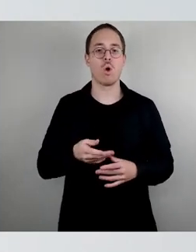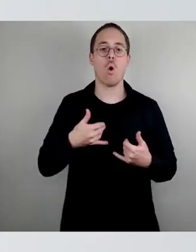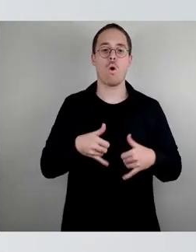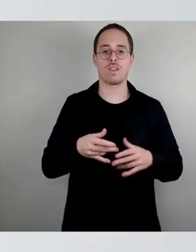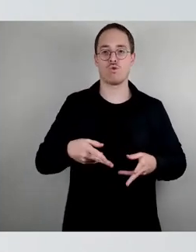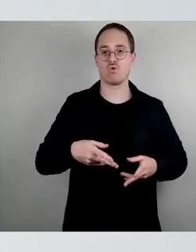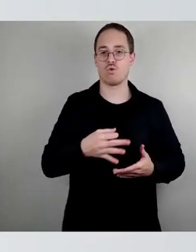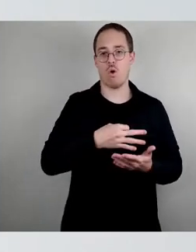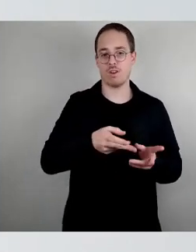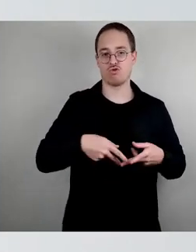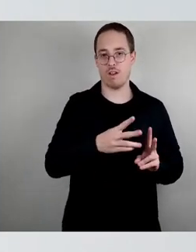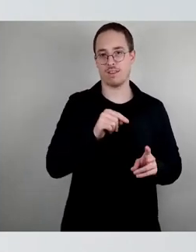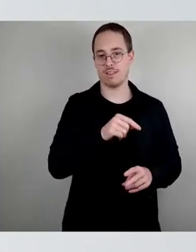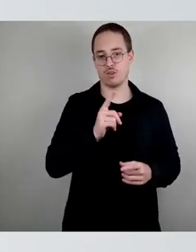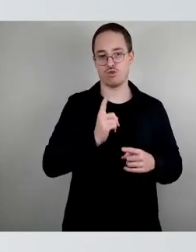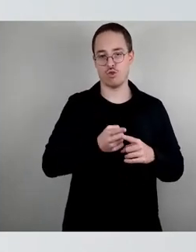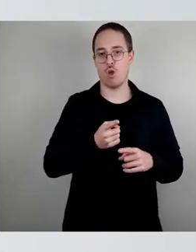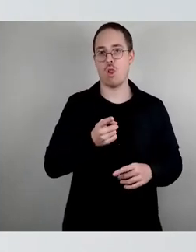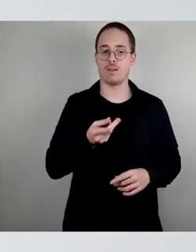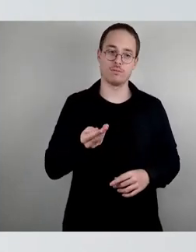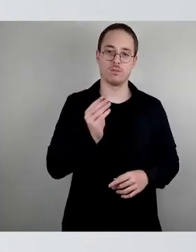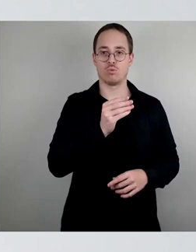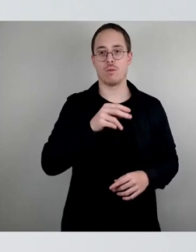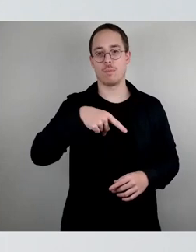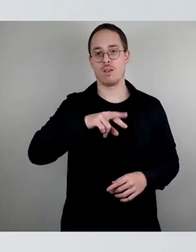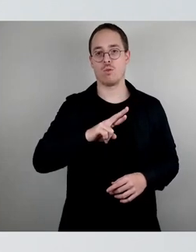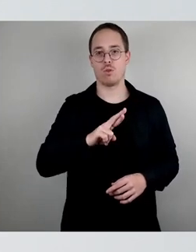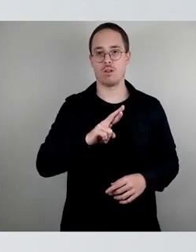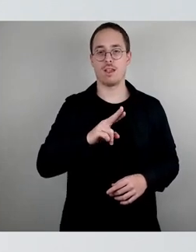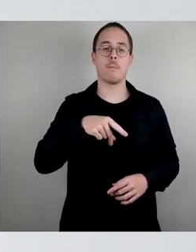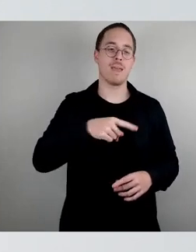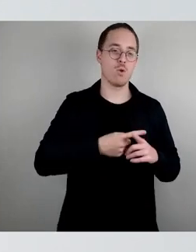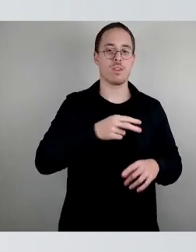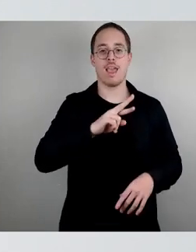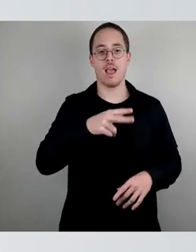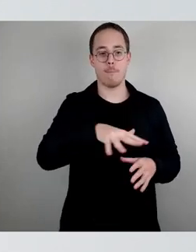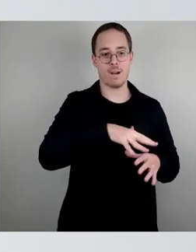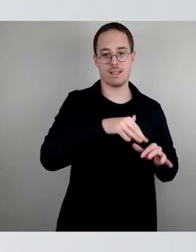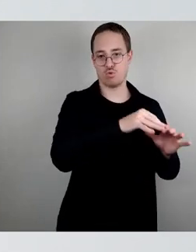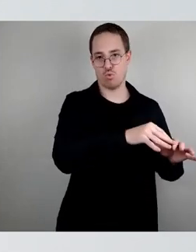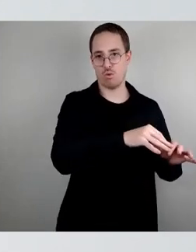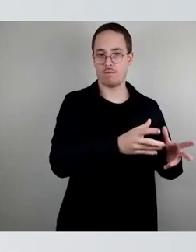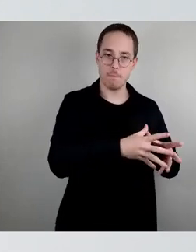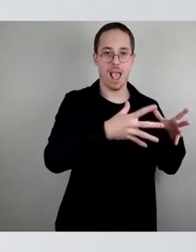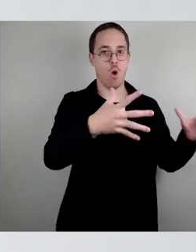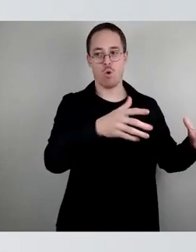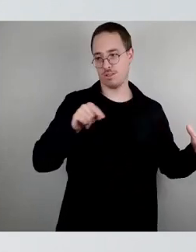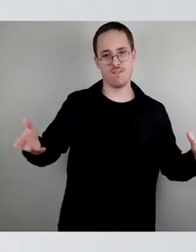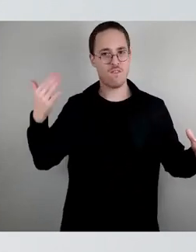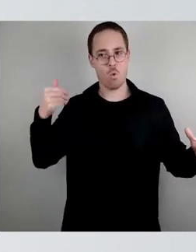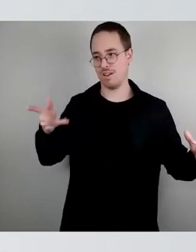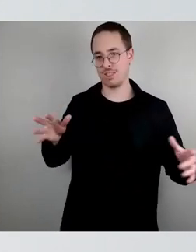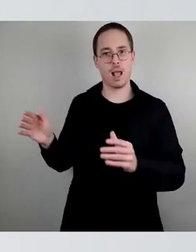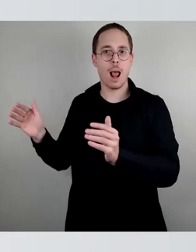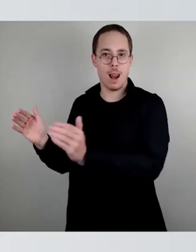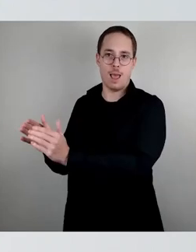deutlich höheren Kapazität, als das in der Vergangenheit der kleinere PNR-Platz unweit des Ullersdorfer Platz hatte. Wir wissen, das ist der